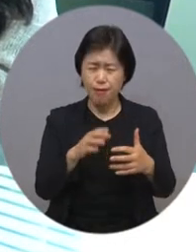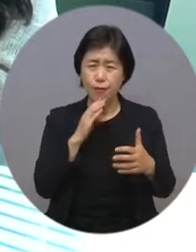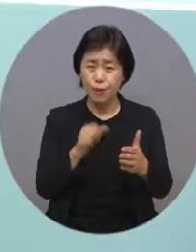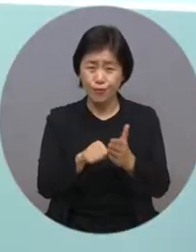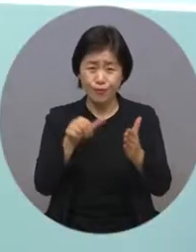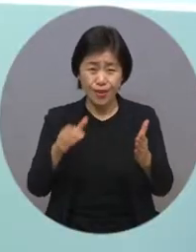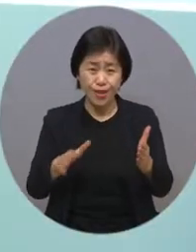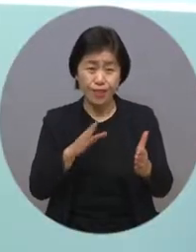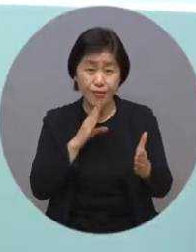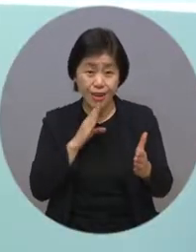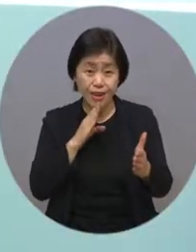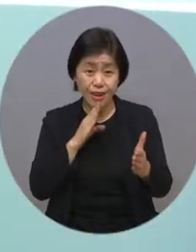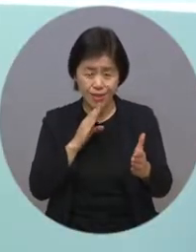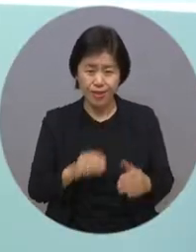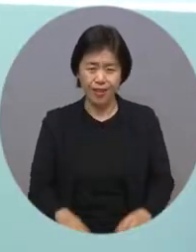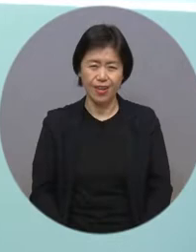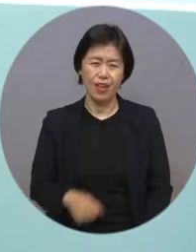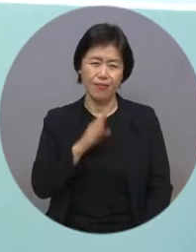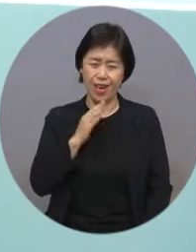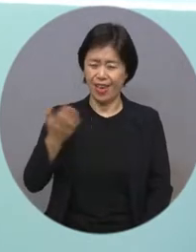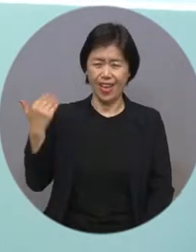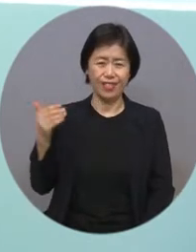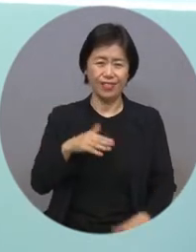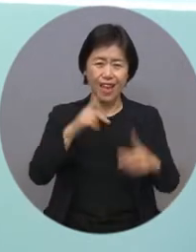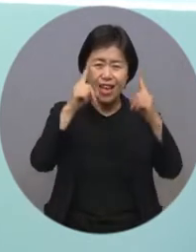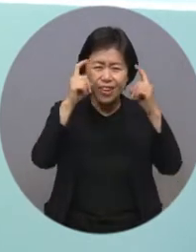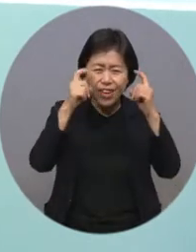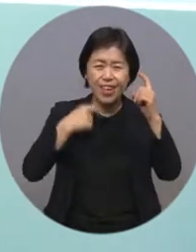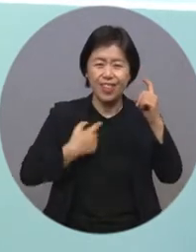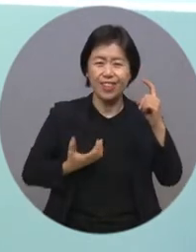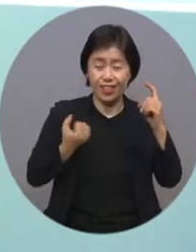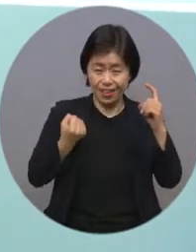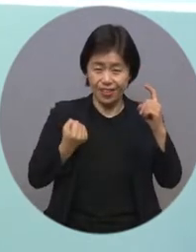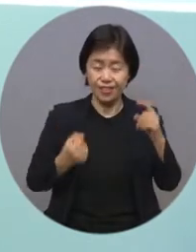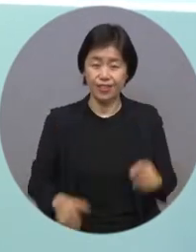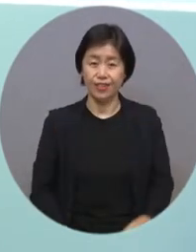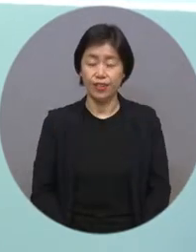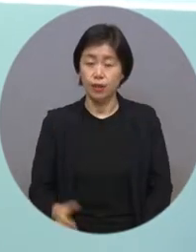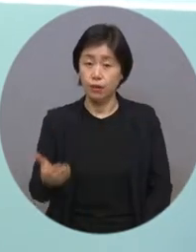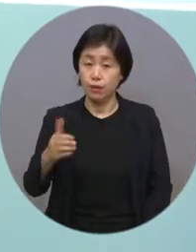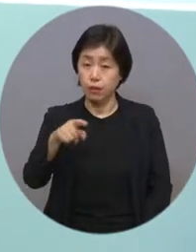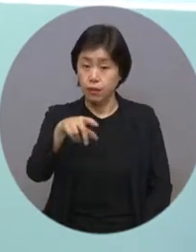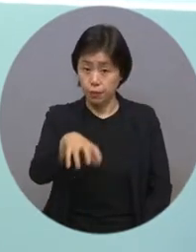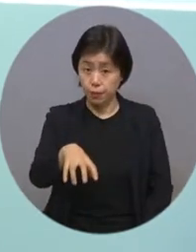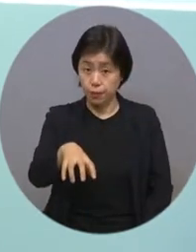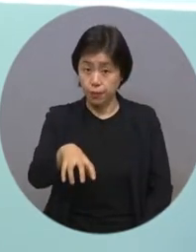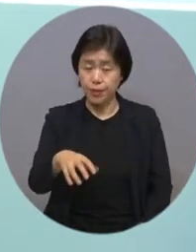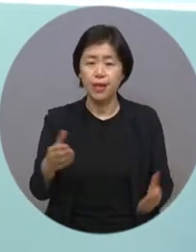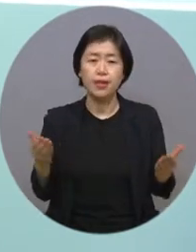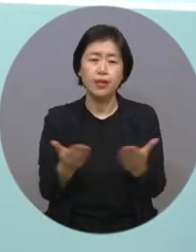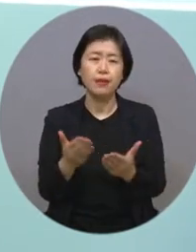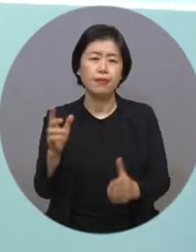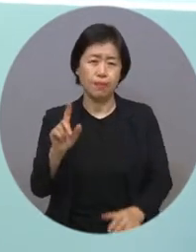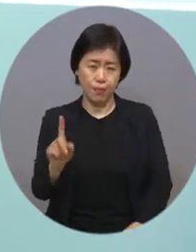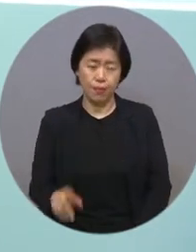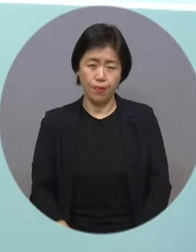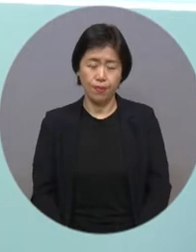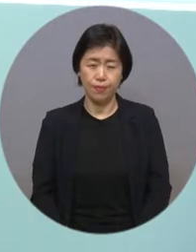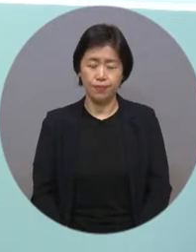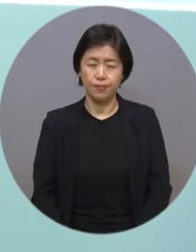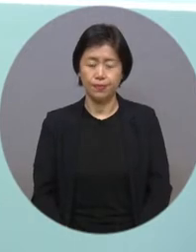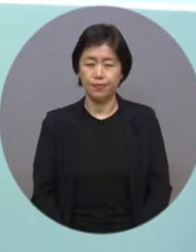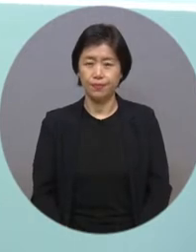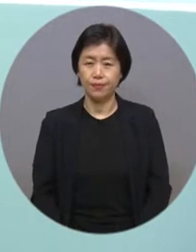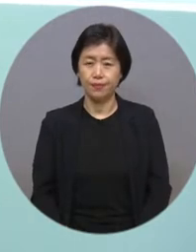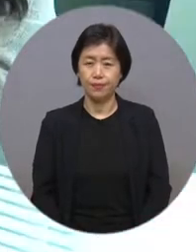유명하잖아요. 아무래도 이제 카메라를 저도 실제로 갖고 있기도 하고 그러면 지금 여기는 어떤 업무를 중점으로 하시고